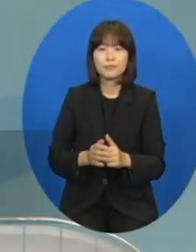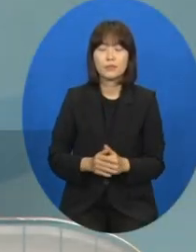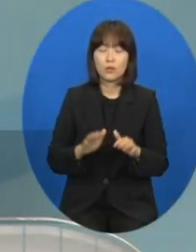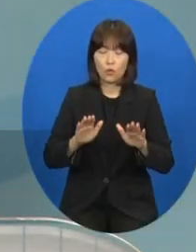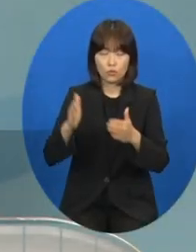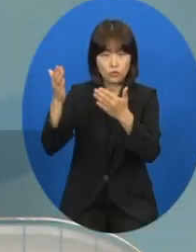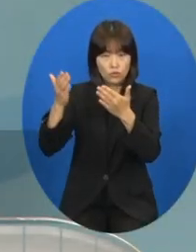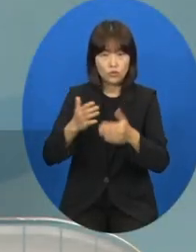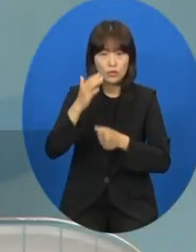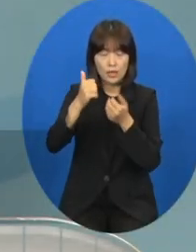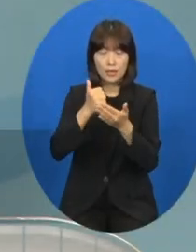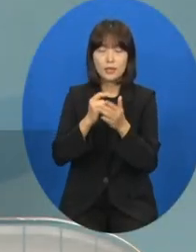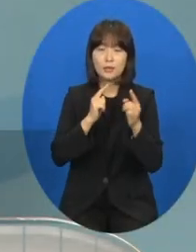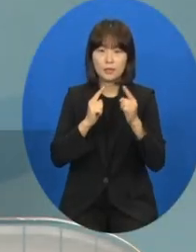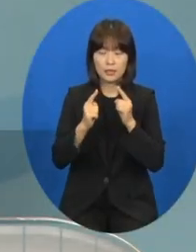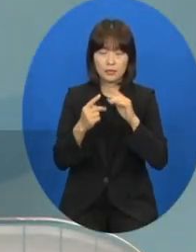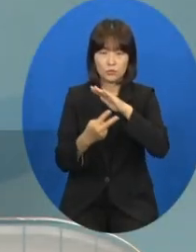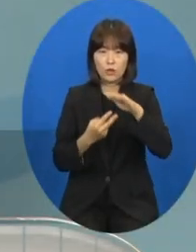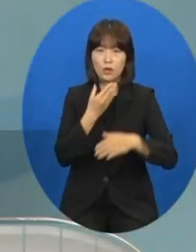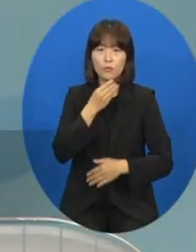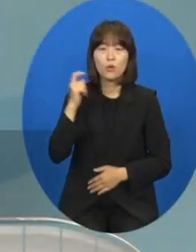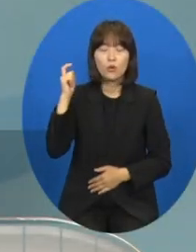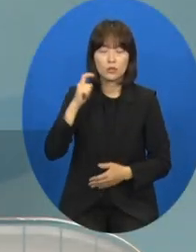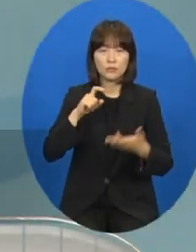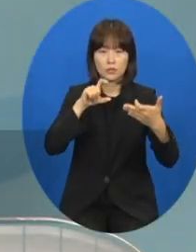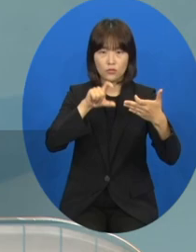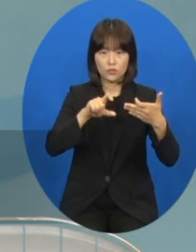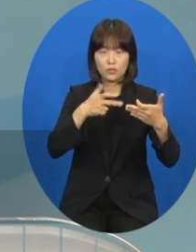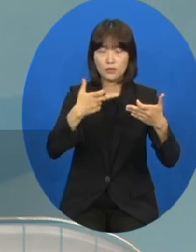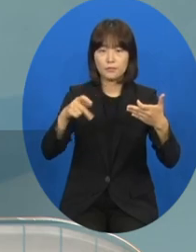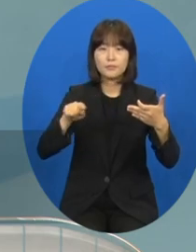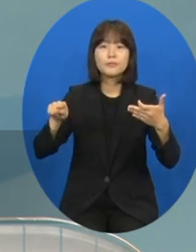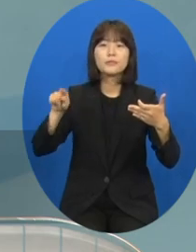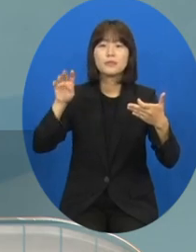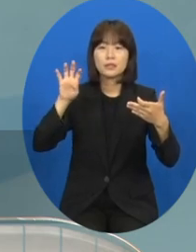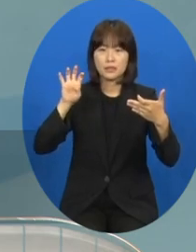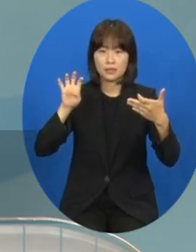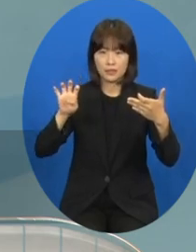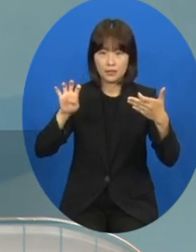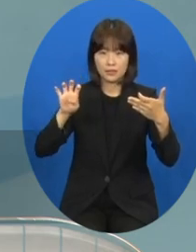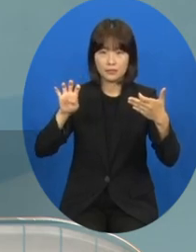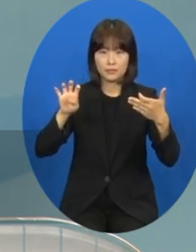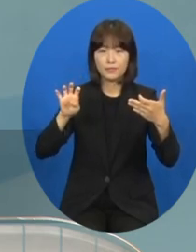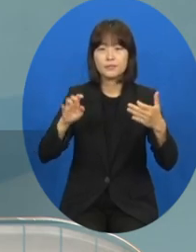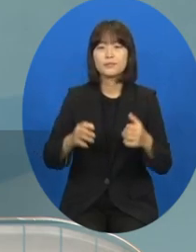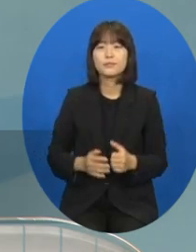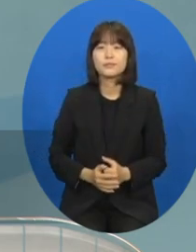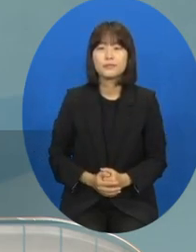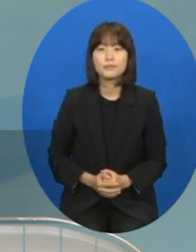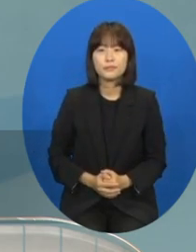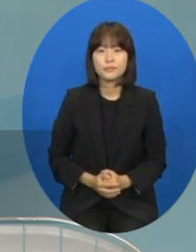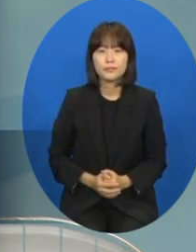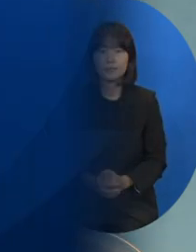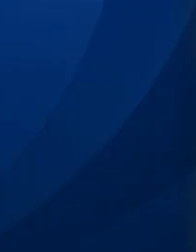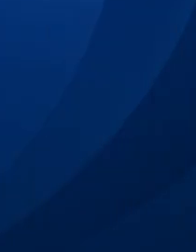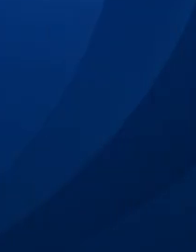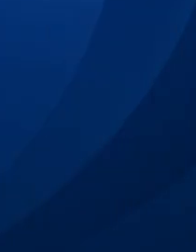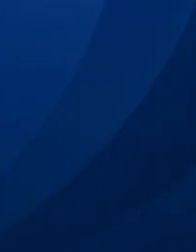오늘 우리에게 주시는 하나님의 말씀은 요한복음 19장 17절에서 40절까지의 말씀입니다.